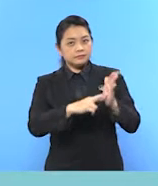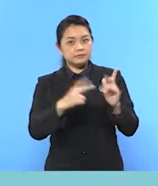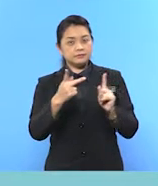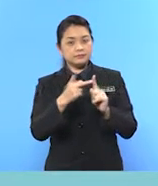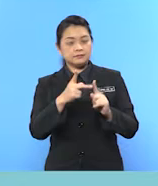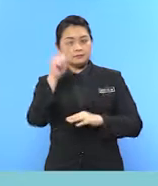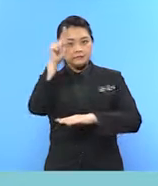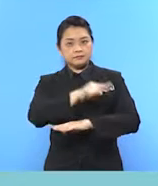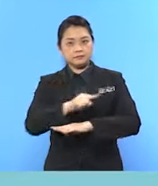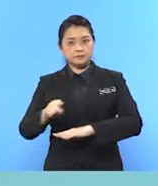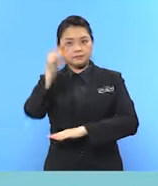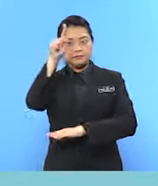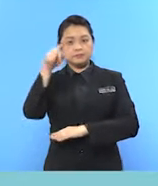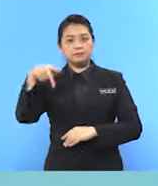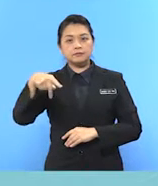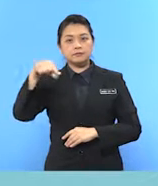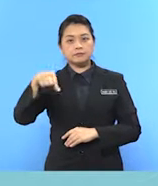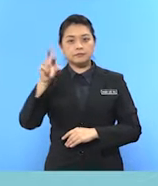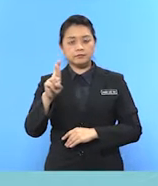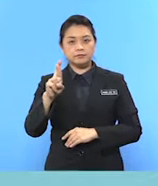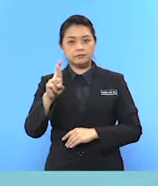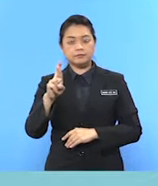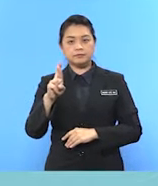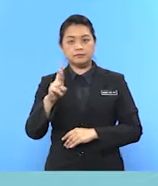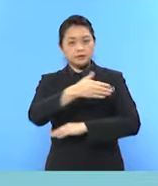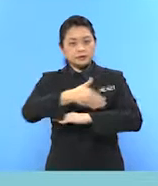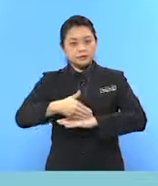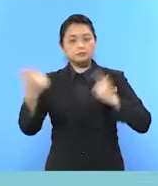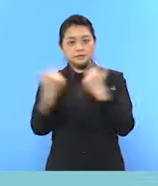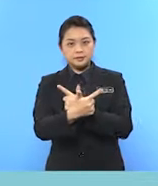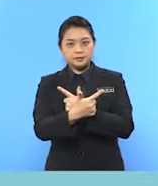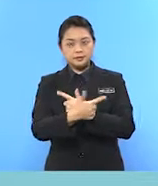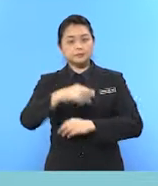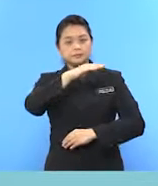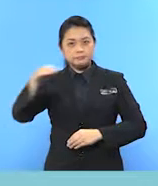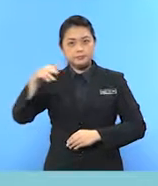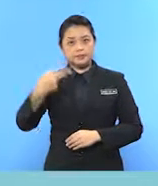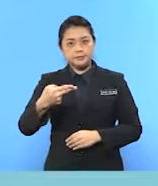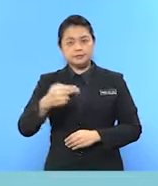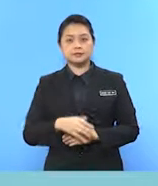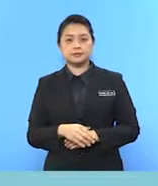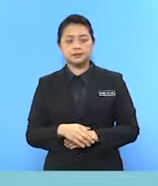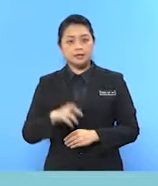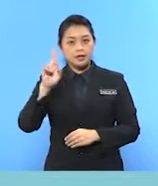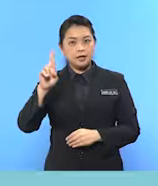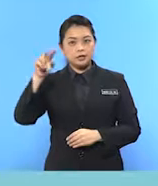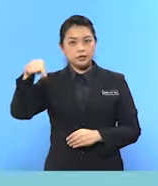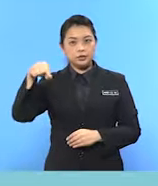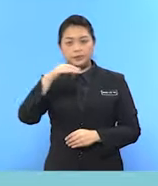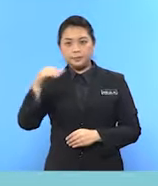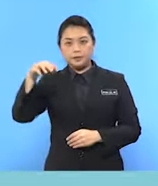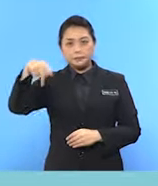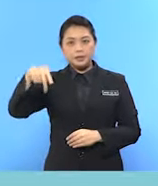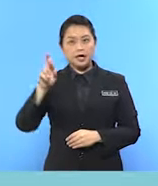Merujuk pula kepada segitiga PQR, sisi bertentangan per hipotenus iaitu RQ